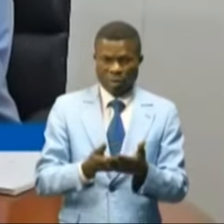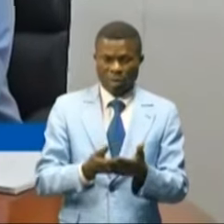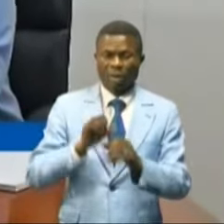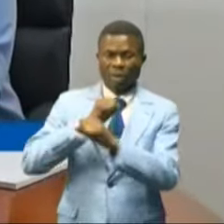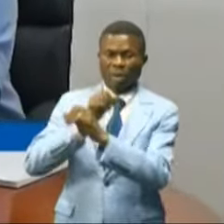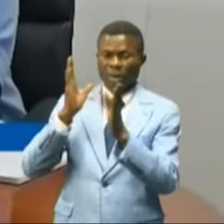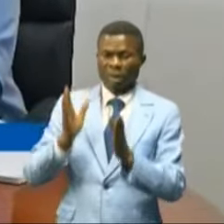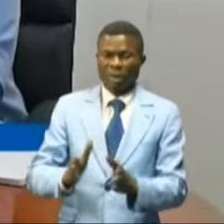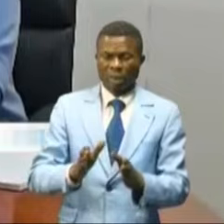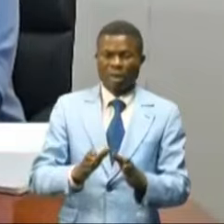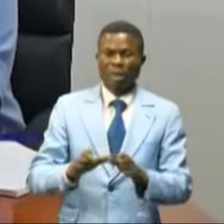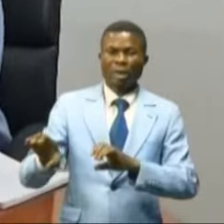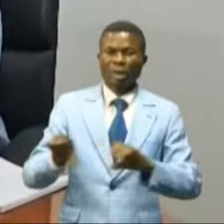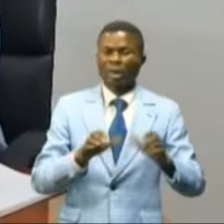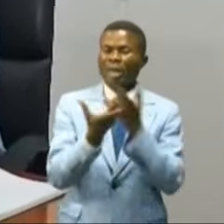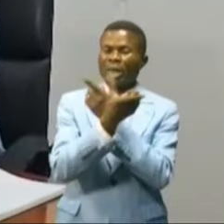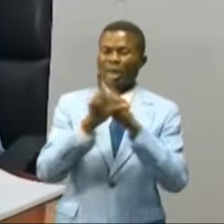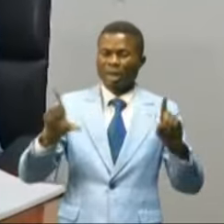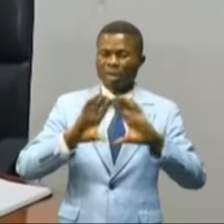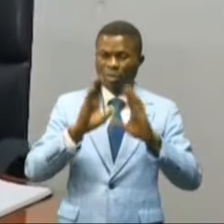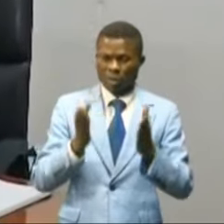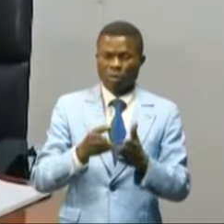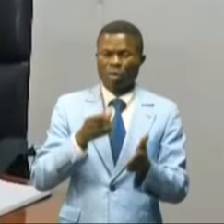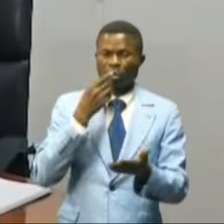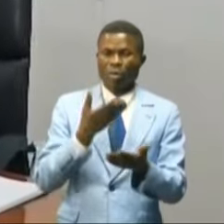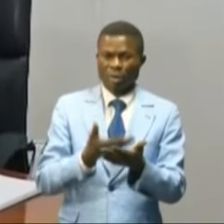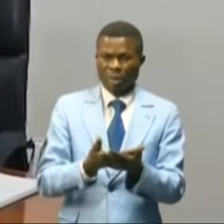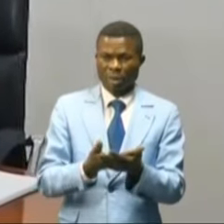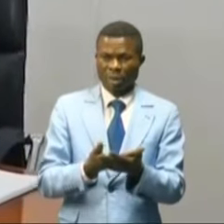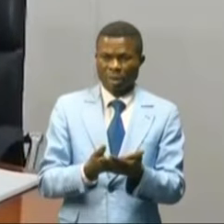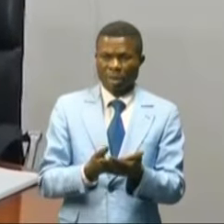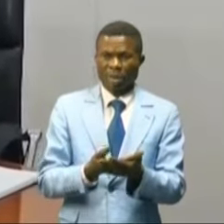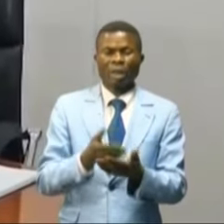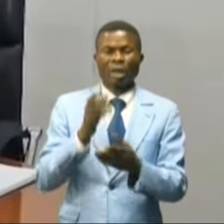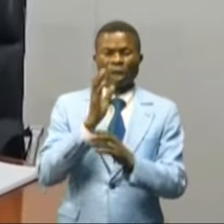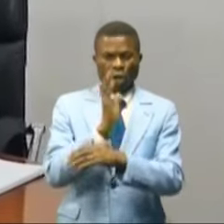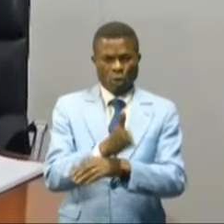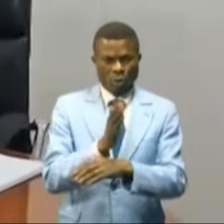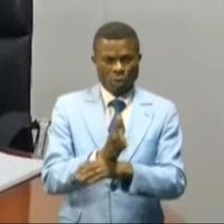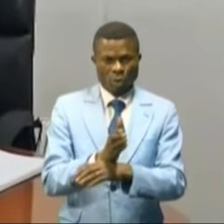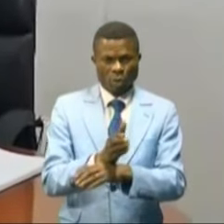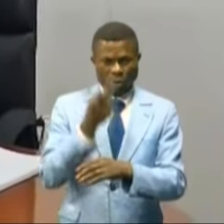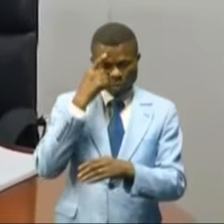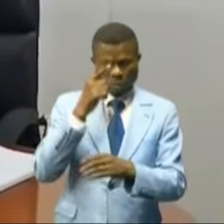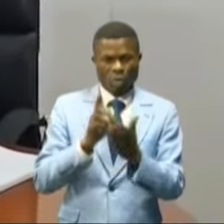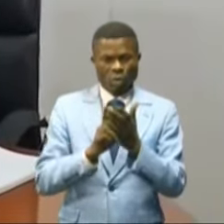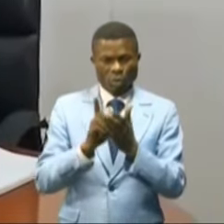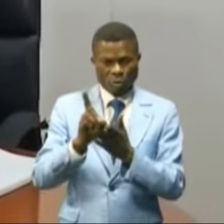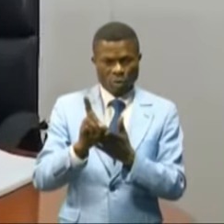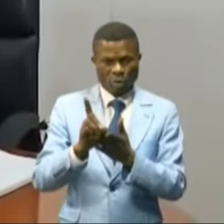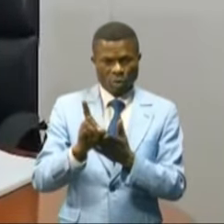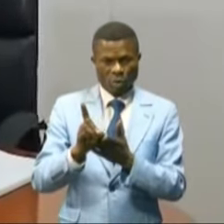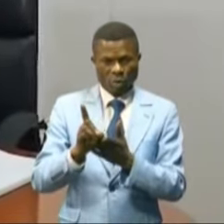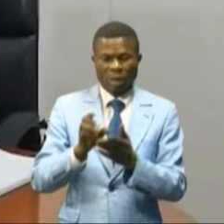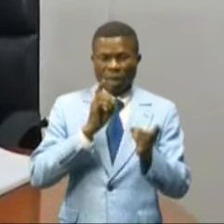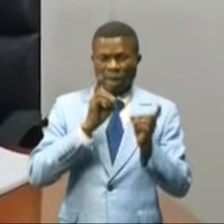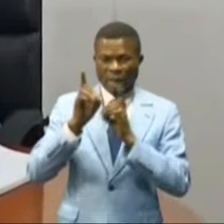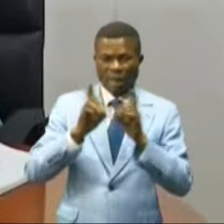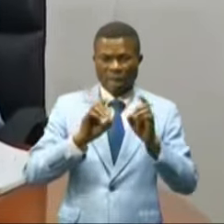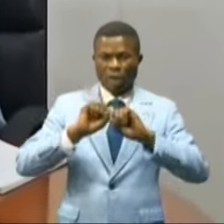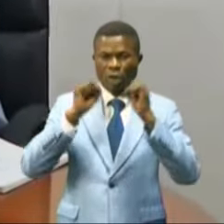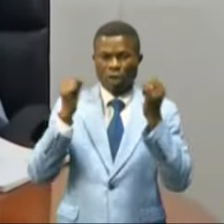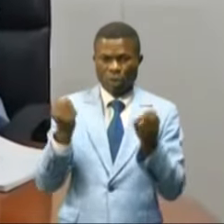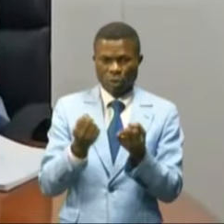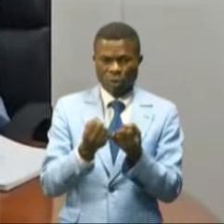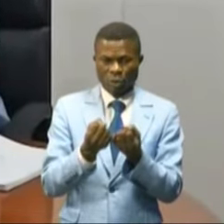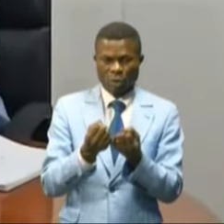de la liberté syndicale. Il constitue un outil essentiel pour le bon déroulement du dialogue social